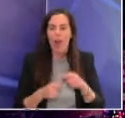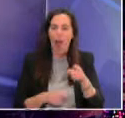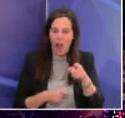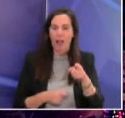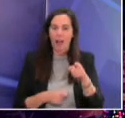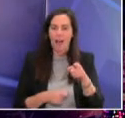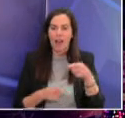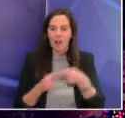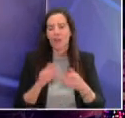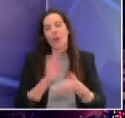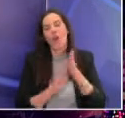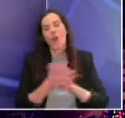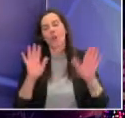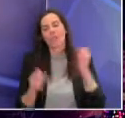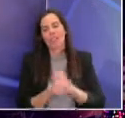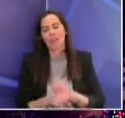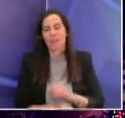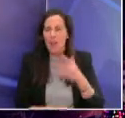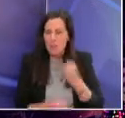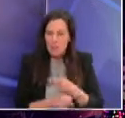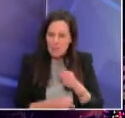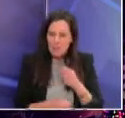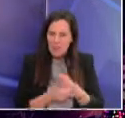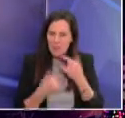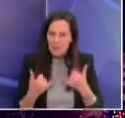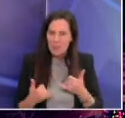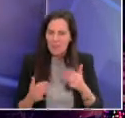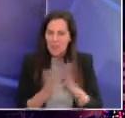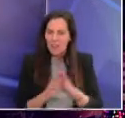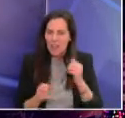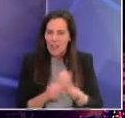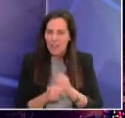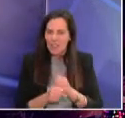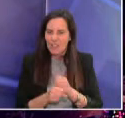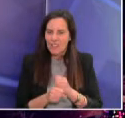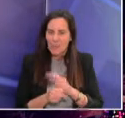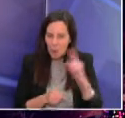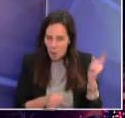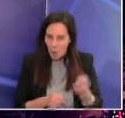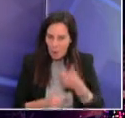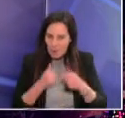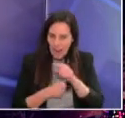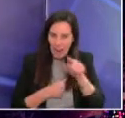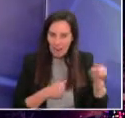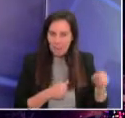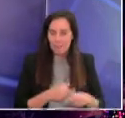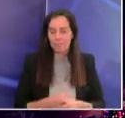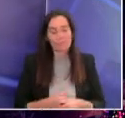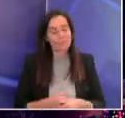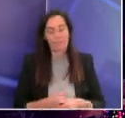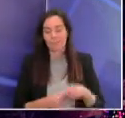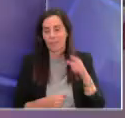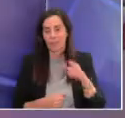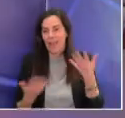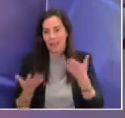אוקיי, אני שיתף, אז לא, אז לא נגע. אז רגע, מה שהם עושים זה, הם עושים עכשיו, הם מבקשים לך לעשות קאט ופייסט, וכולם מתחרים על זה? כן, בדיוק, אבל